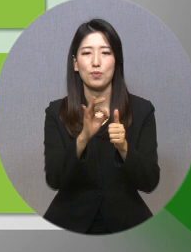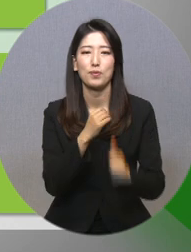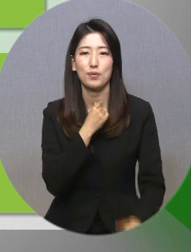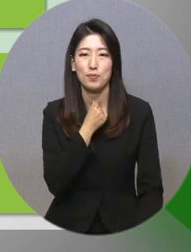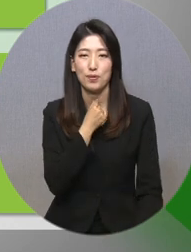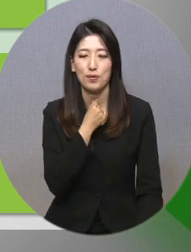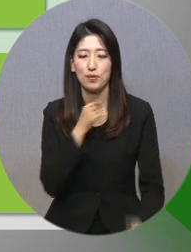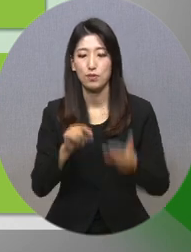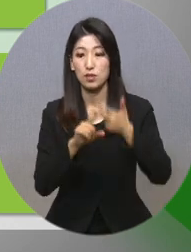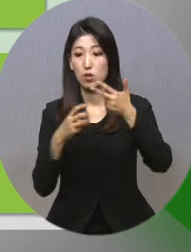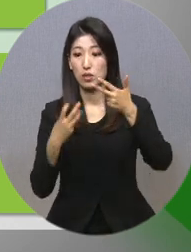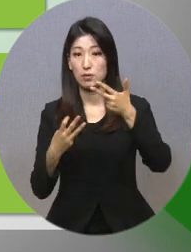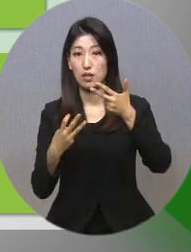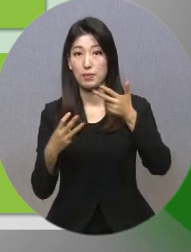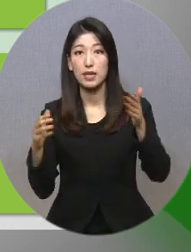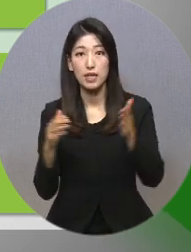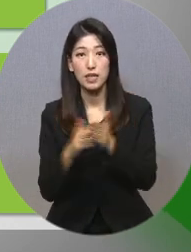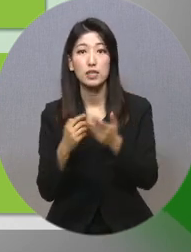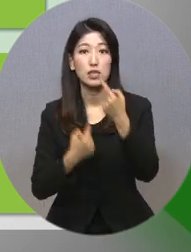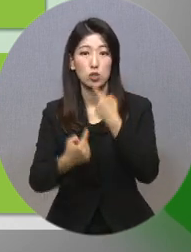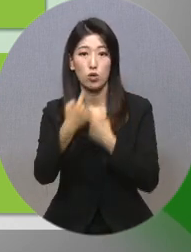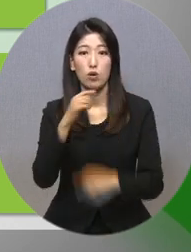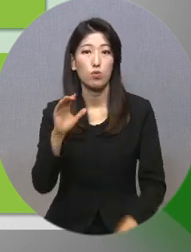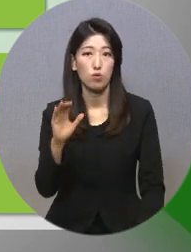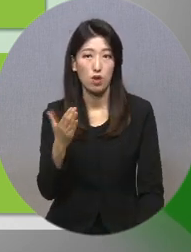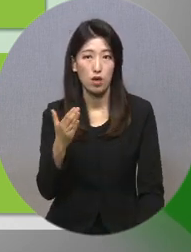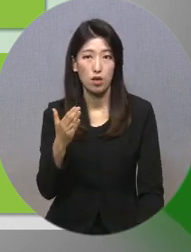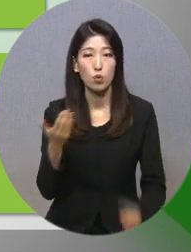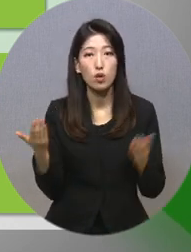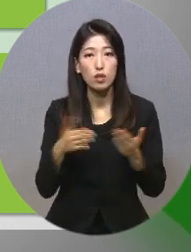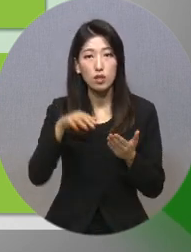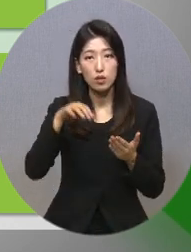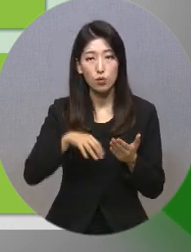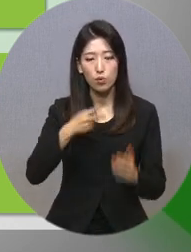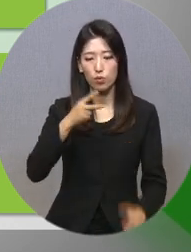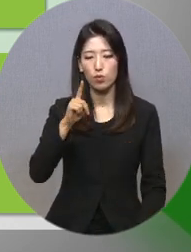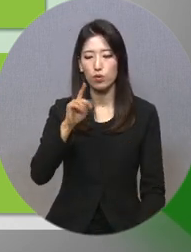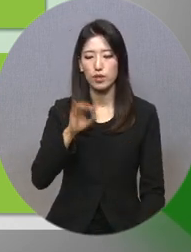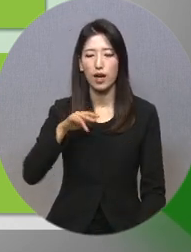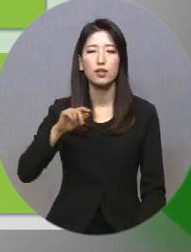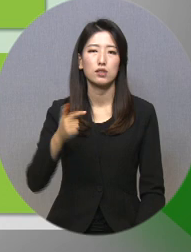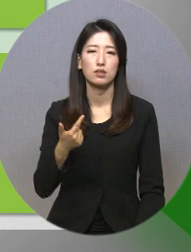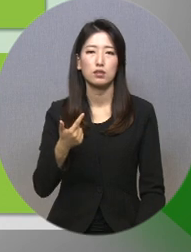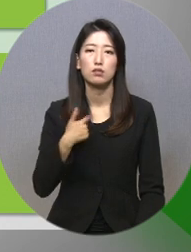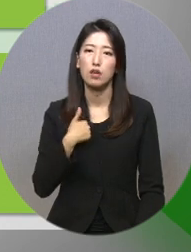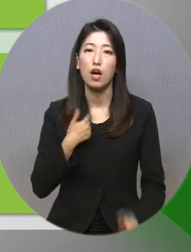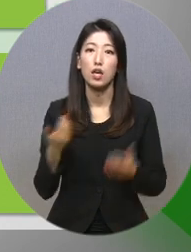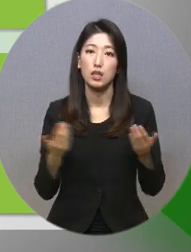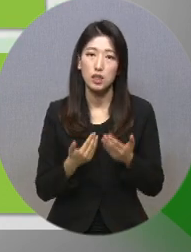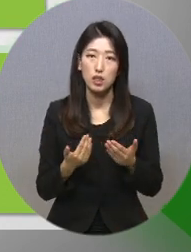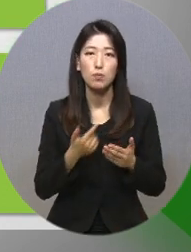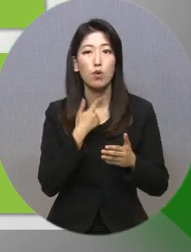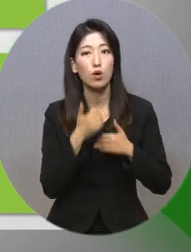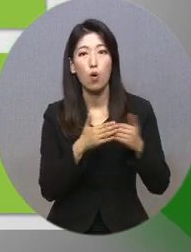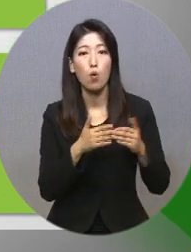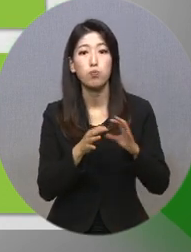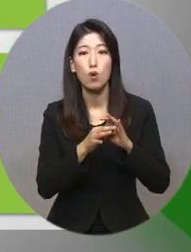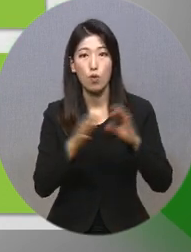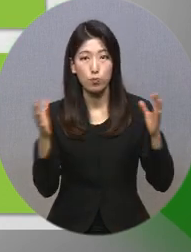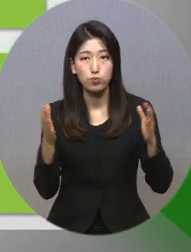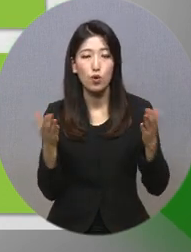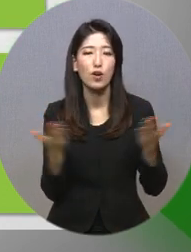7월 13일까지며 근무지는 충청남도 당진시입니다. 경력과 학력은 무관하며 상용직을